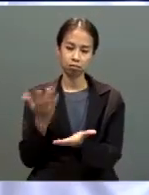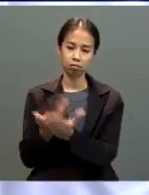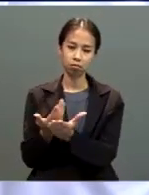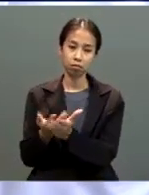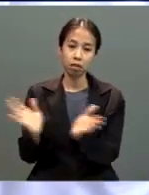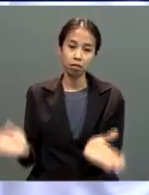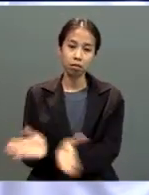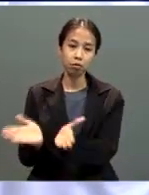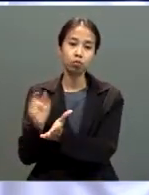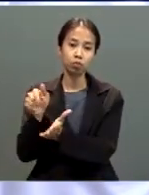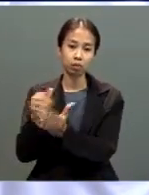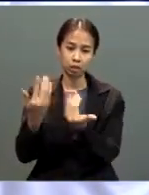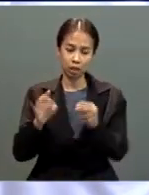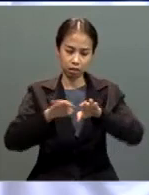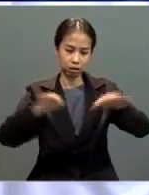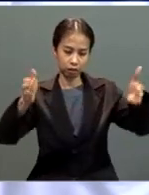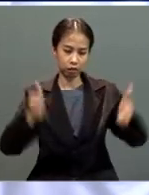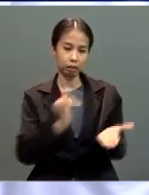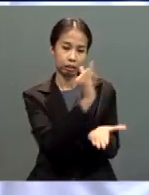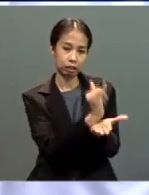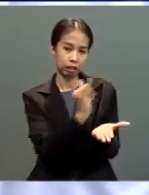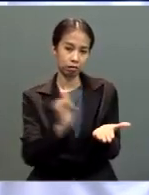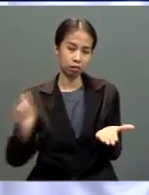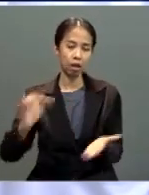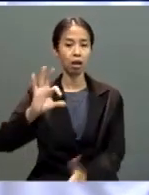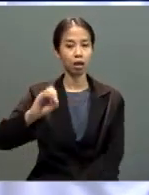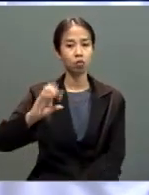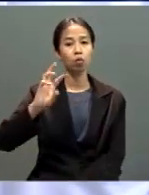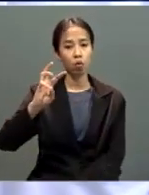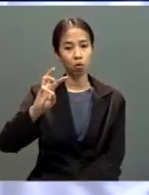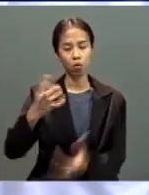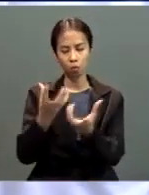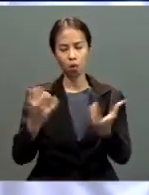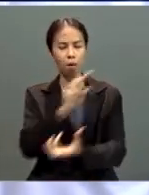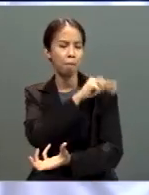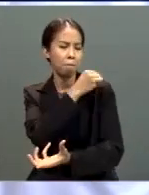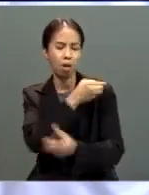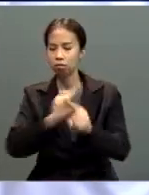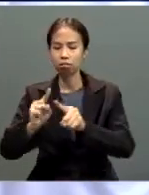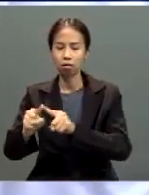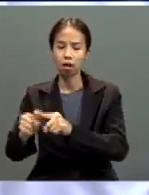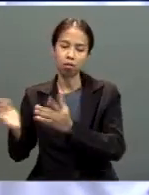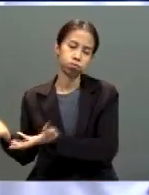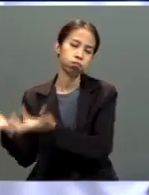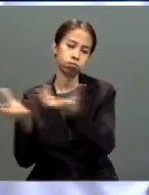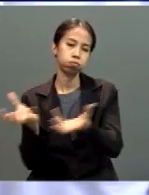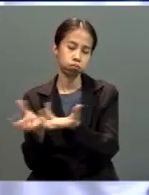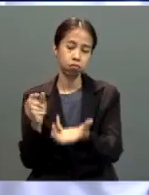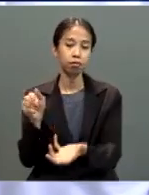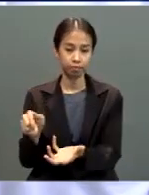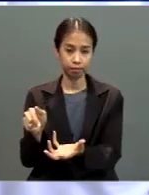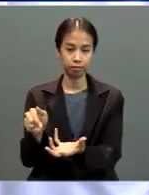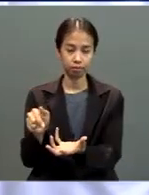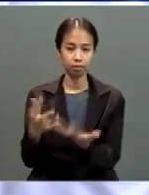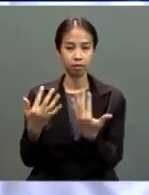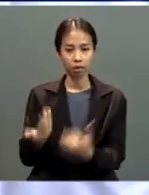นะครับเตียงผู้ป่วยอย่างดีนะครับ96เตียงนะครับอุปกรณ์ทางการแพทย์ต่างๆด้วยนะครับพร้อมทั้งอุปกรณ์ทางการ